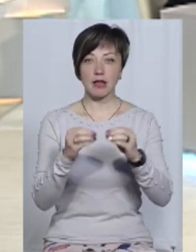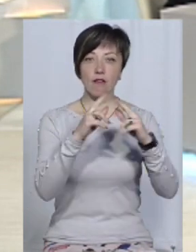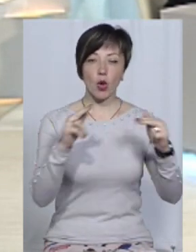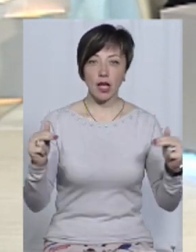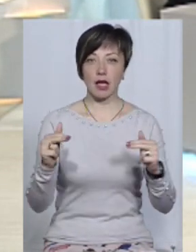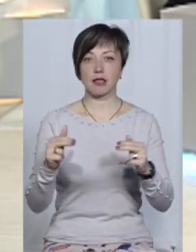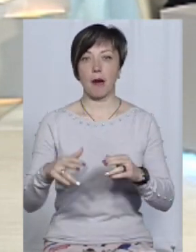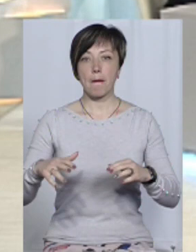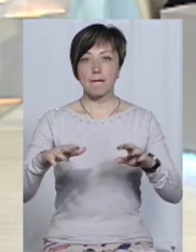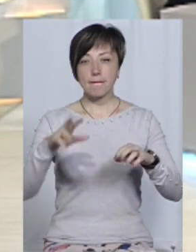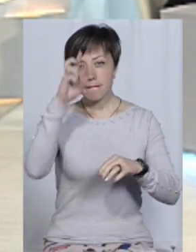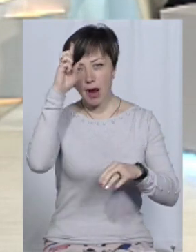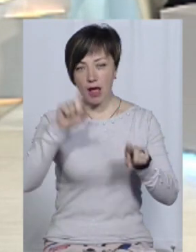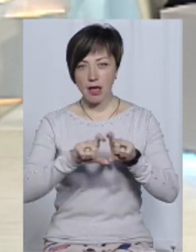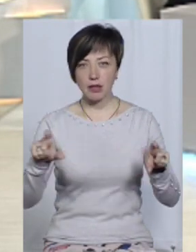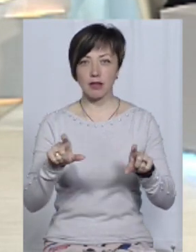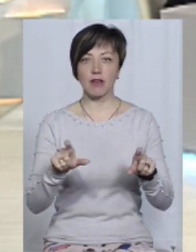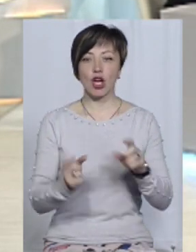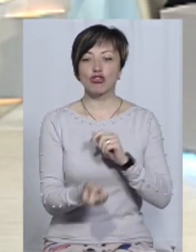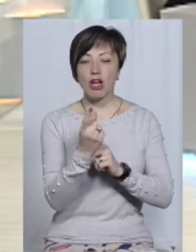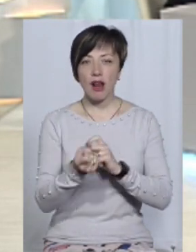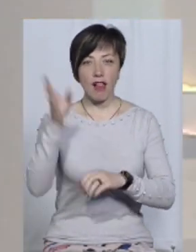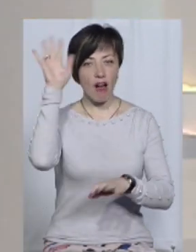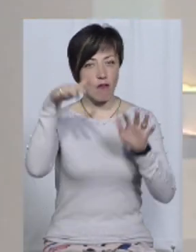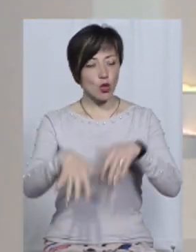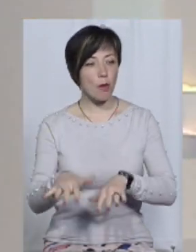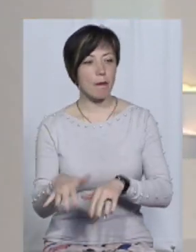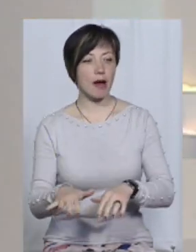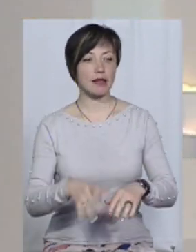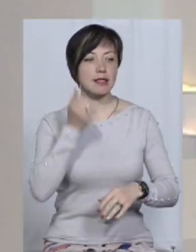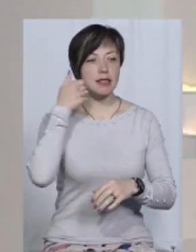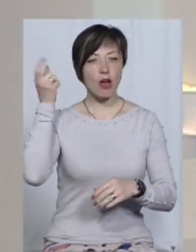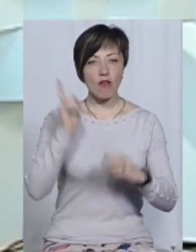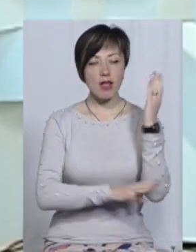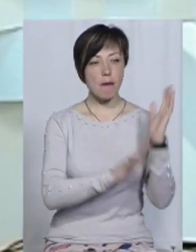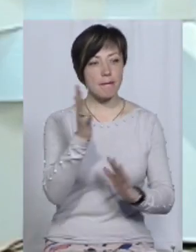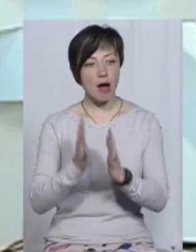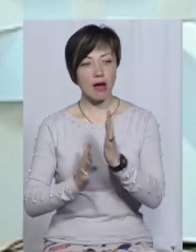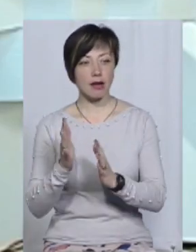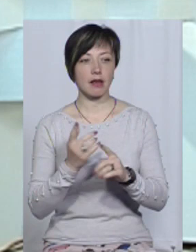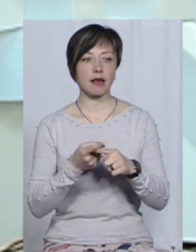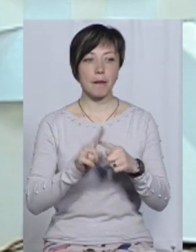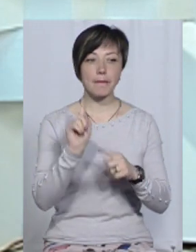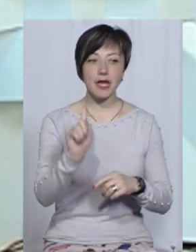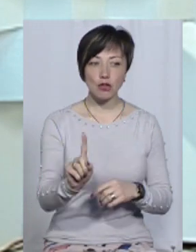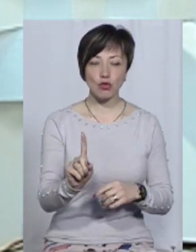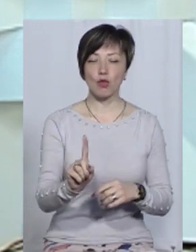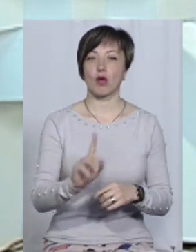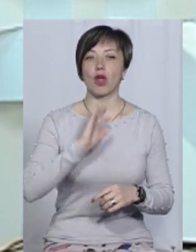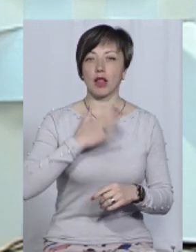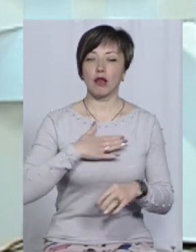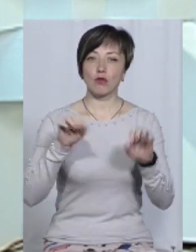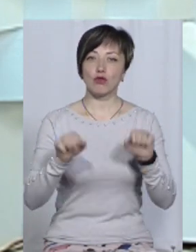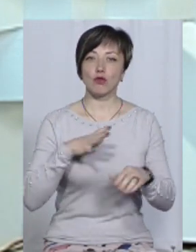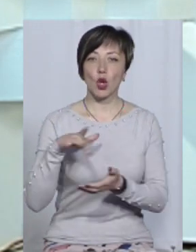фортець, декілька десятків маєтків, джерела, водопади. Парки. Старовинні парки, абсолютно. Так. Причому наш